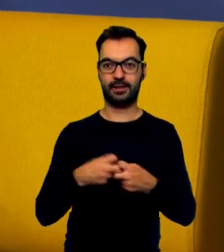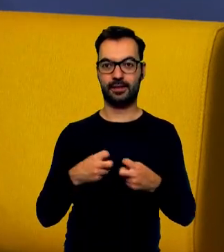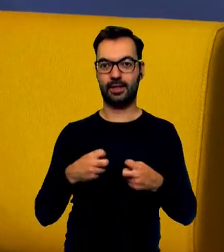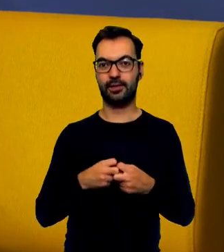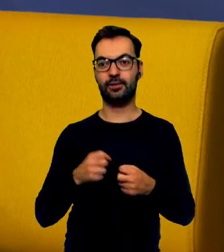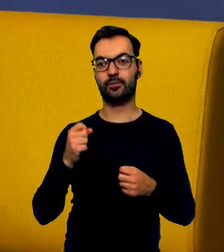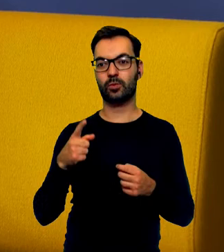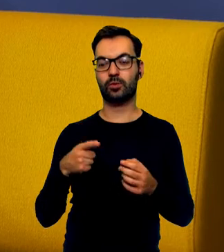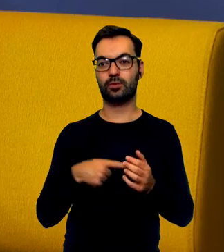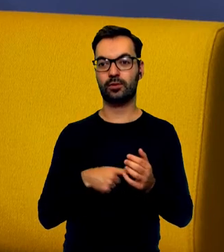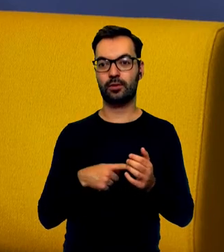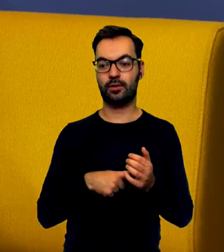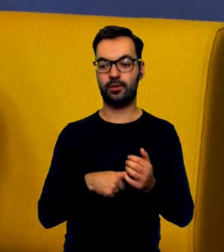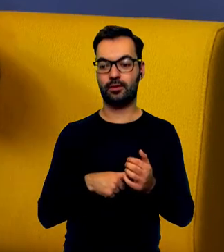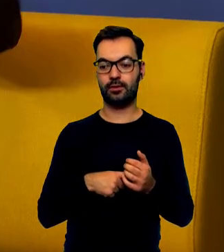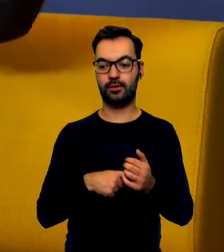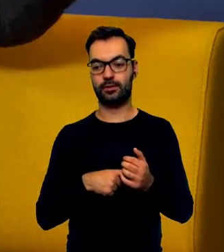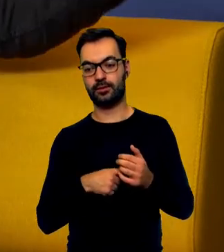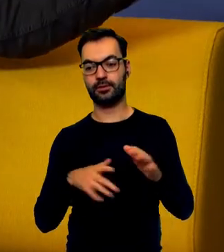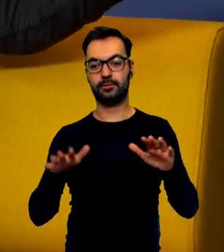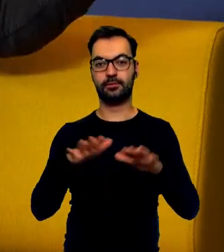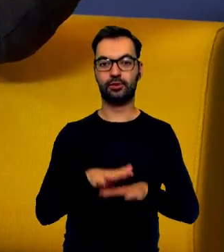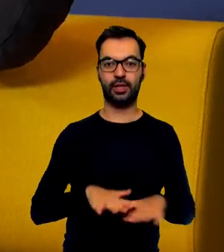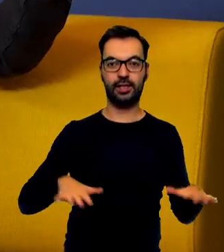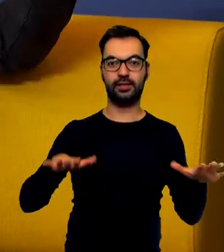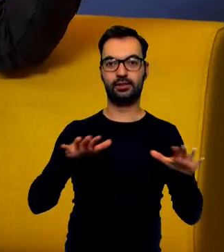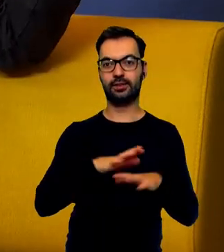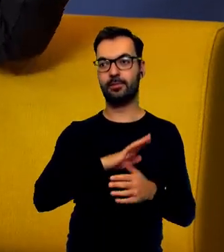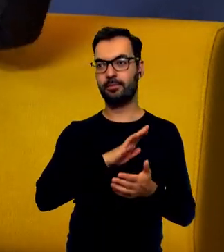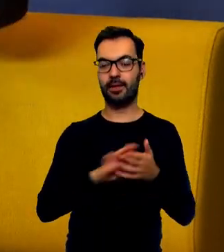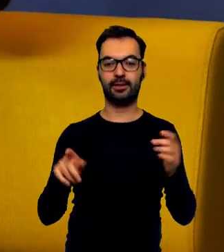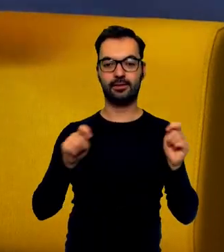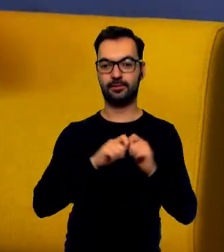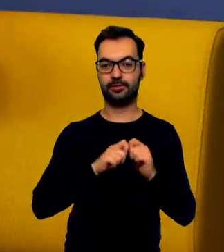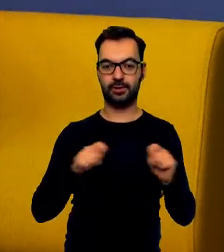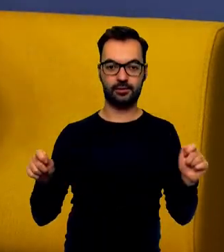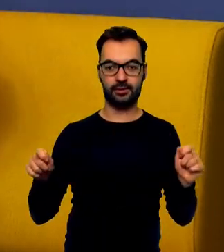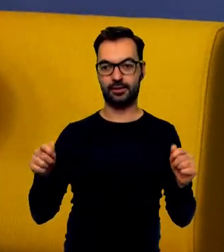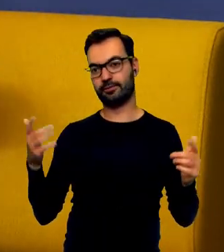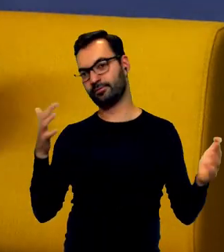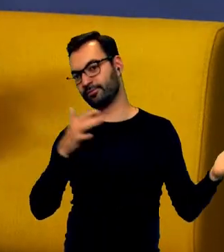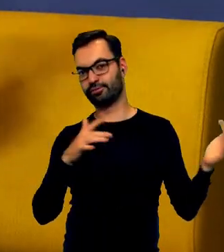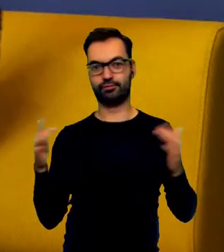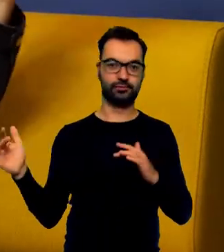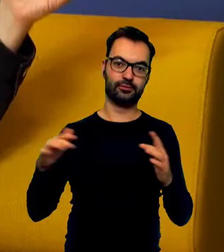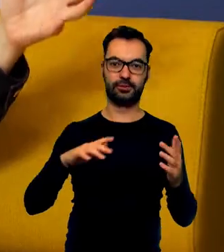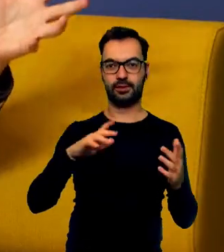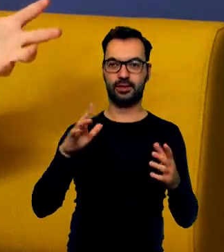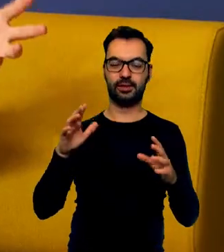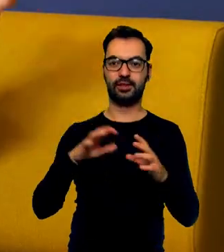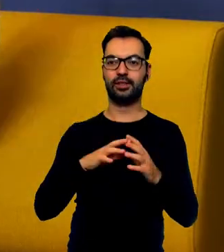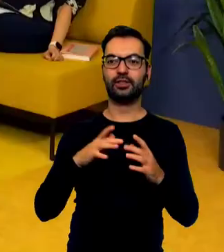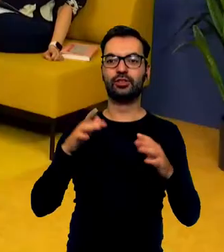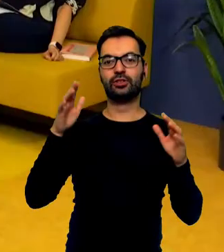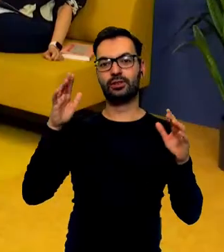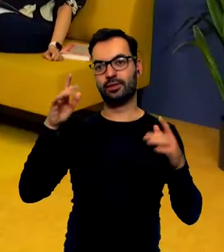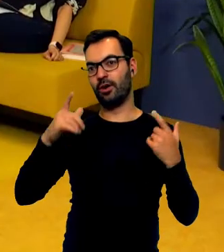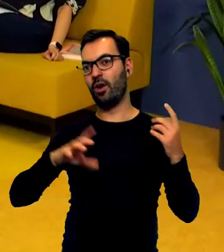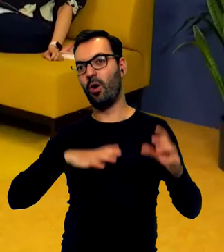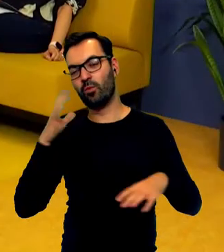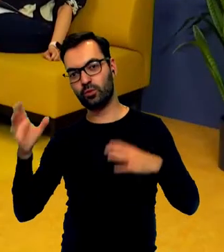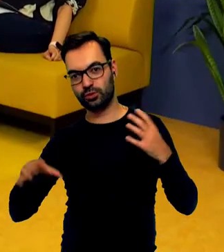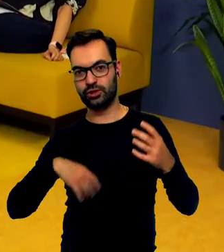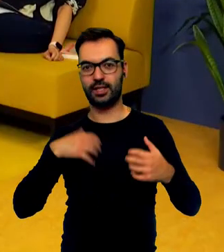stały taką przestrzenią, w której nieustannie przetaczają się takie kule śniegowe,